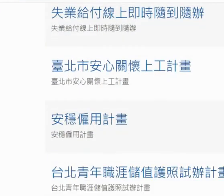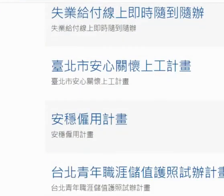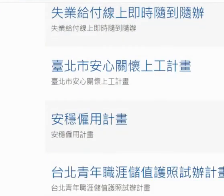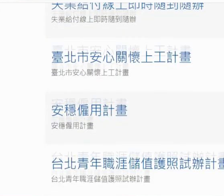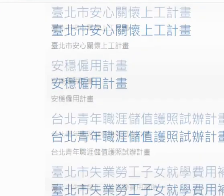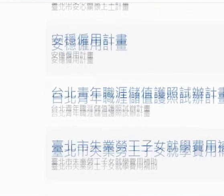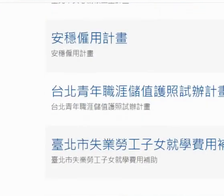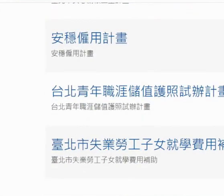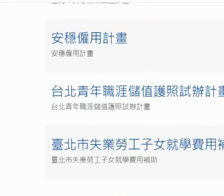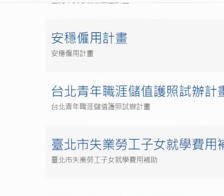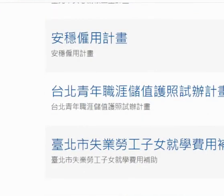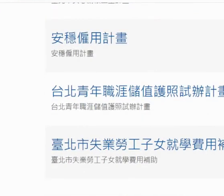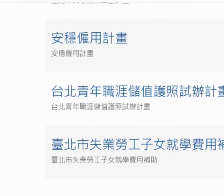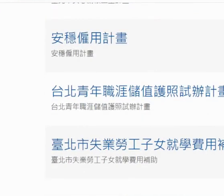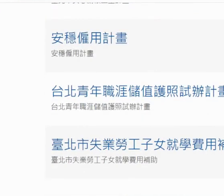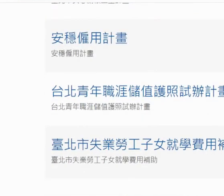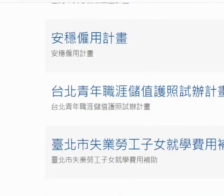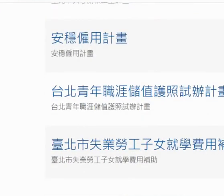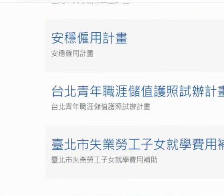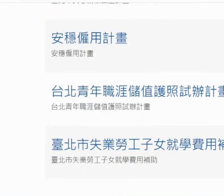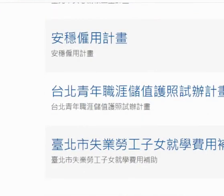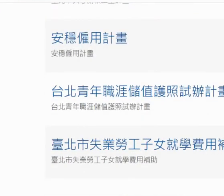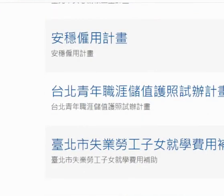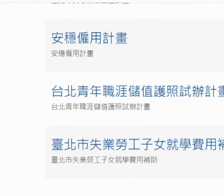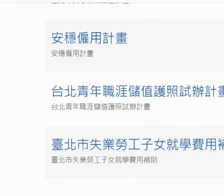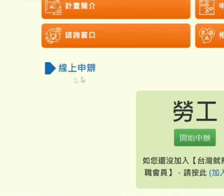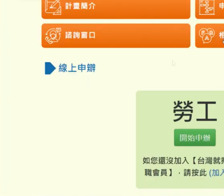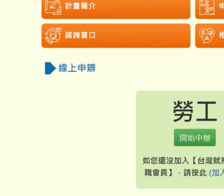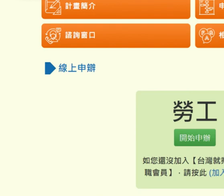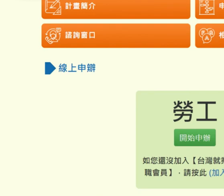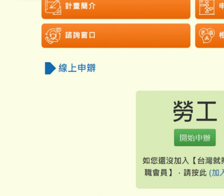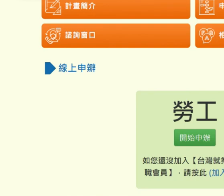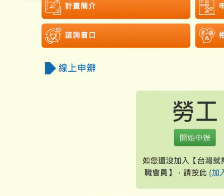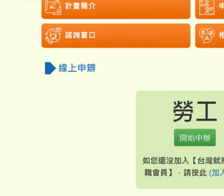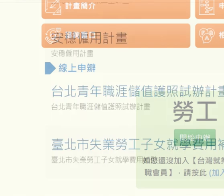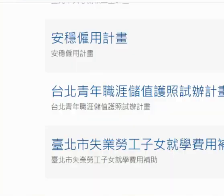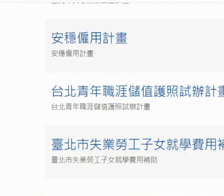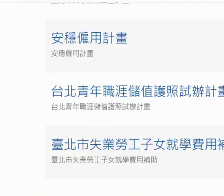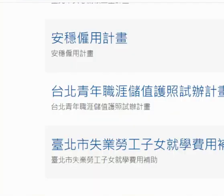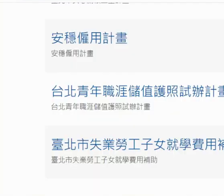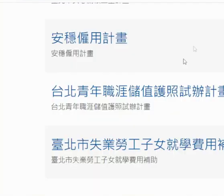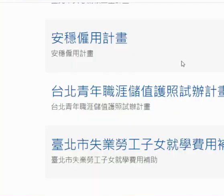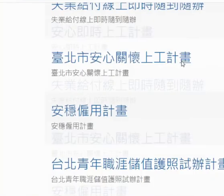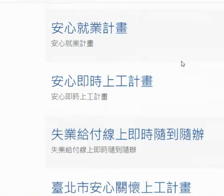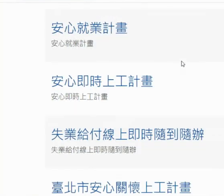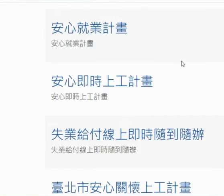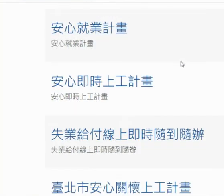平台 COVID-19 纾困专区。记者翁俊台北报道。